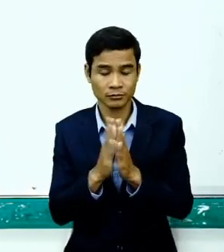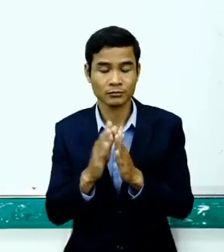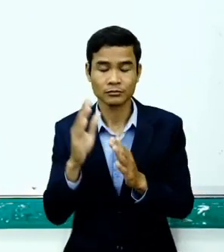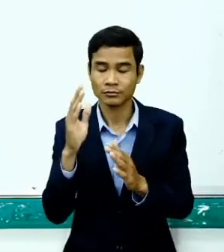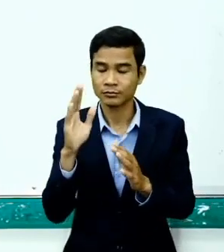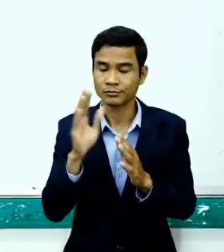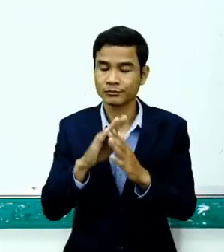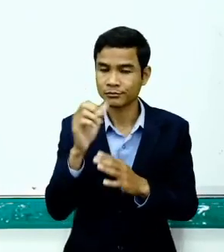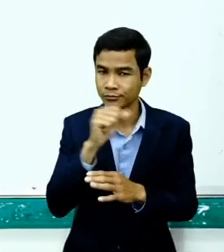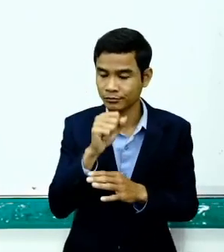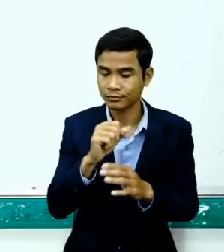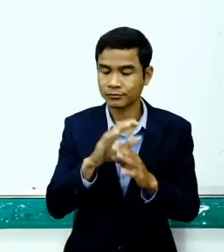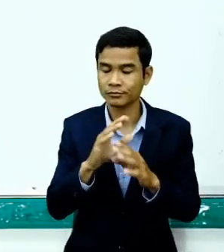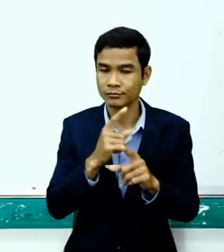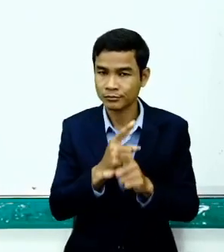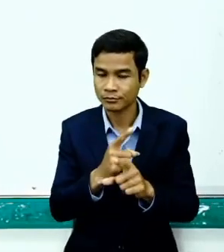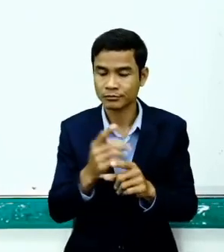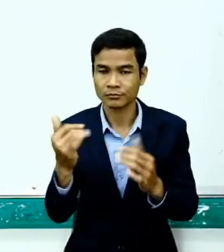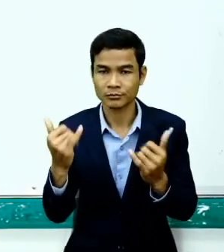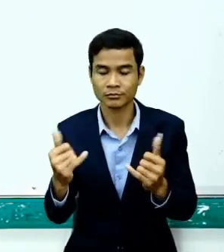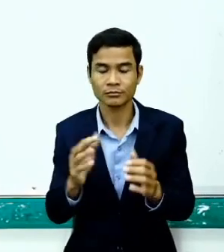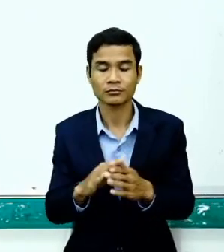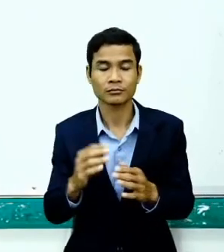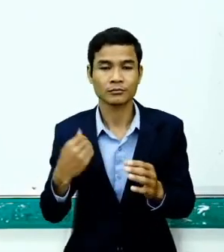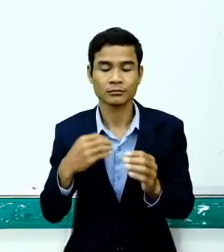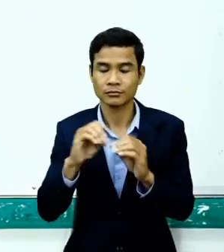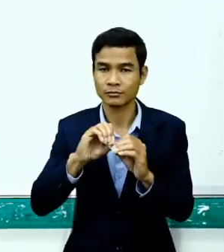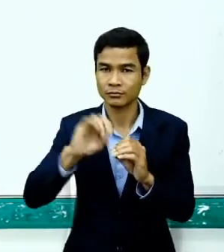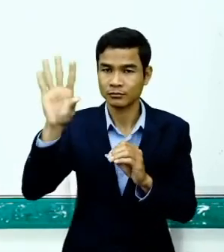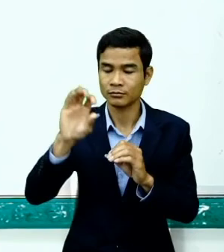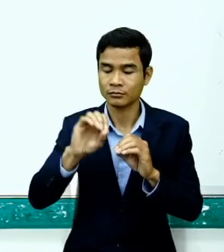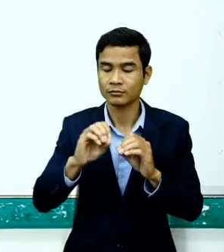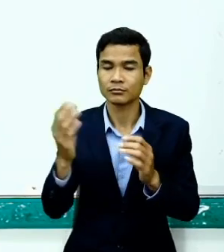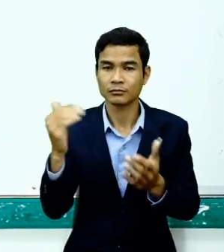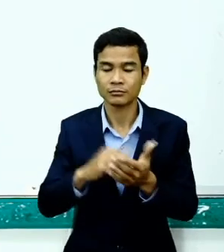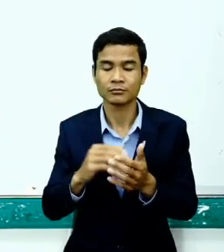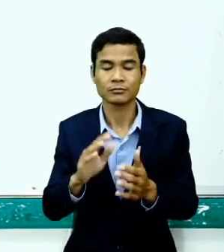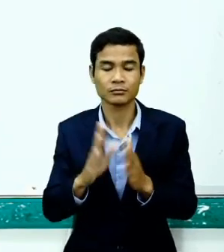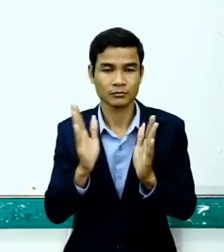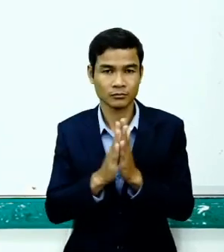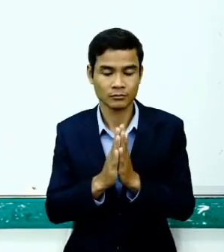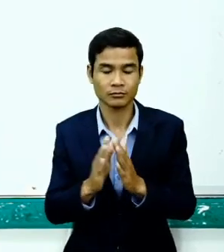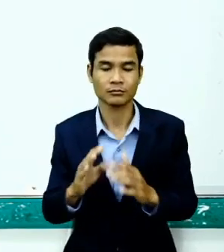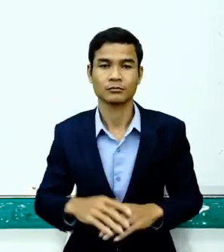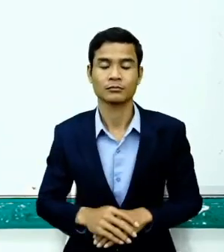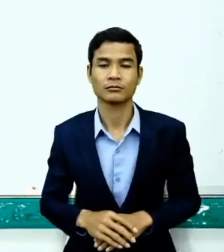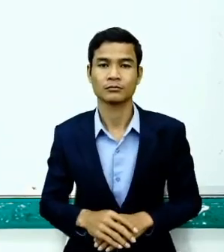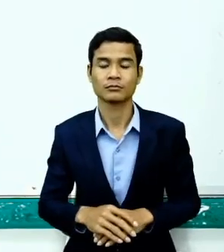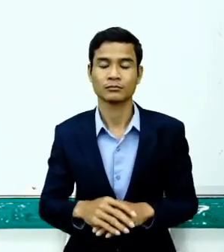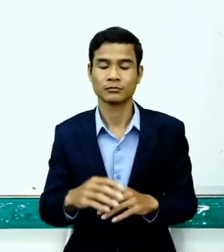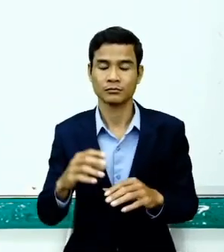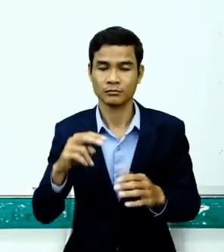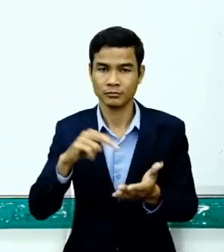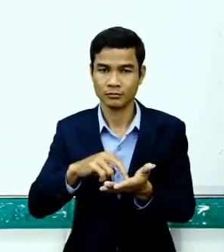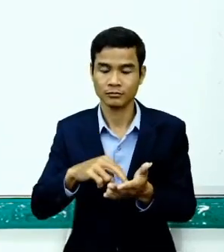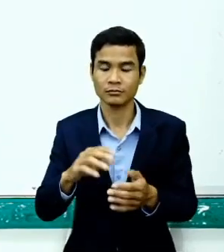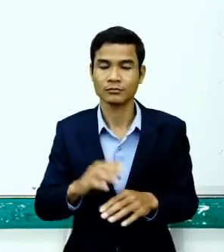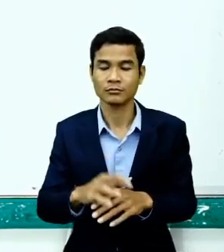ម្រៀងឥឡូវនេះអ្នកគ្រូនឹងនាំកូនកូនទៅតាក់ដៃបាញ់កំជ្រួចវិញម្ដងកូនកូនក្រោកឡើងចាត្រៀម